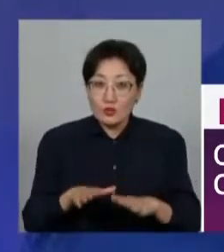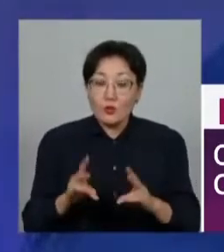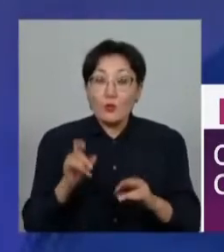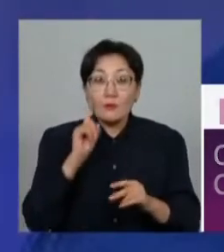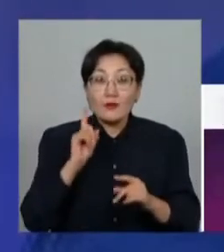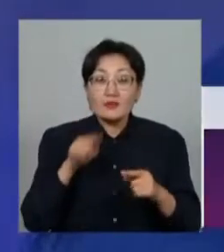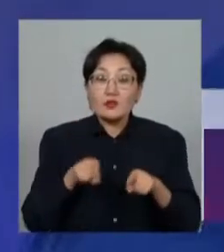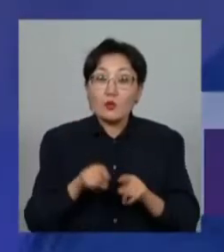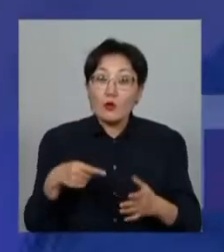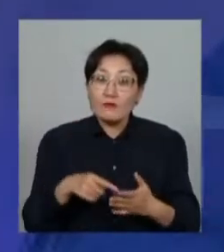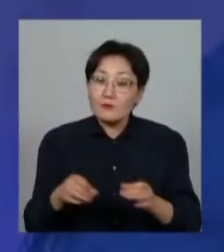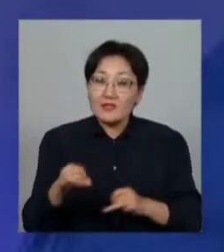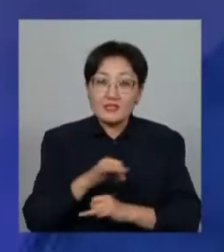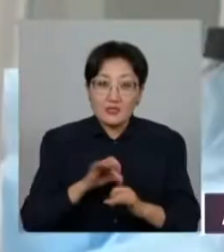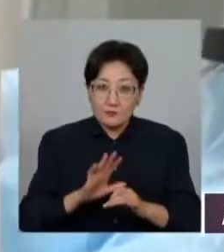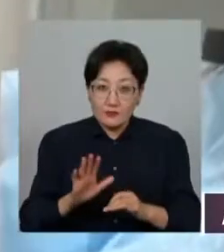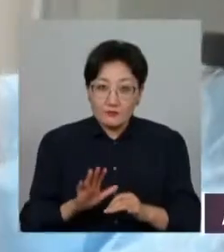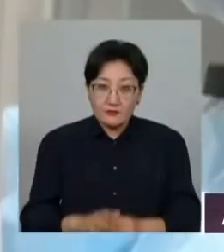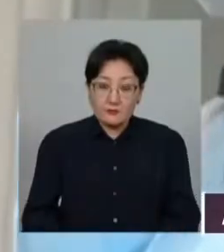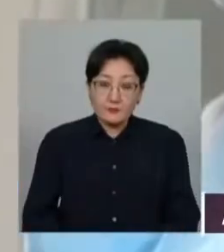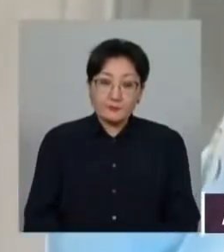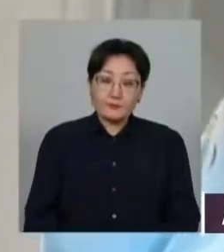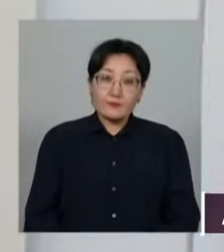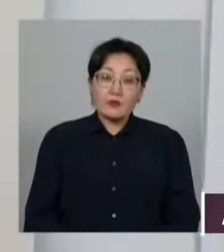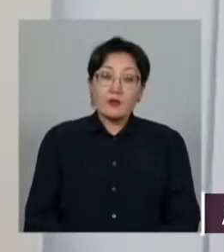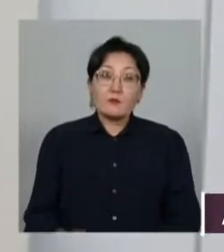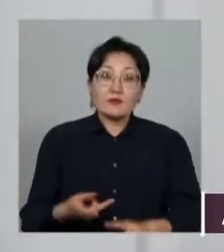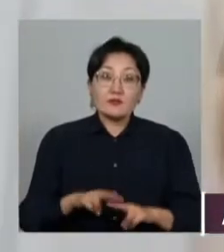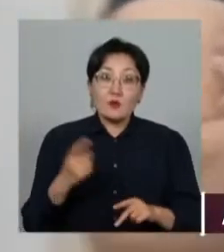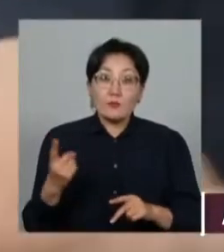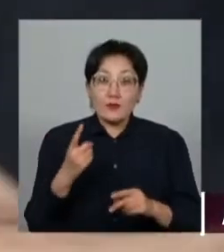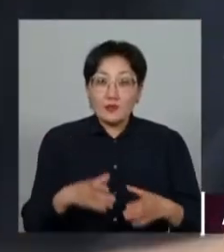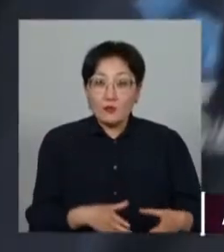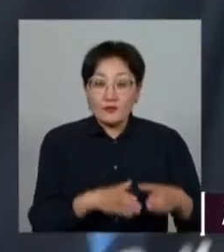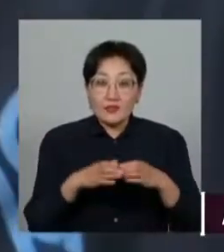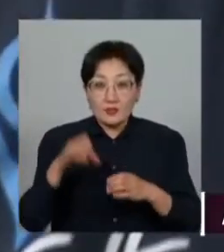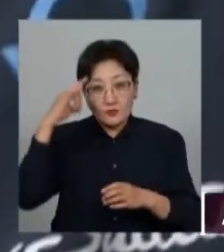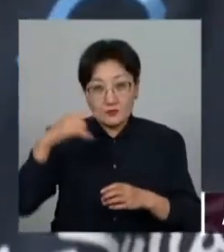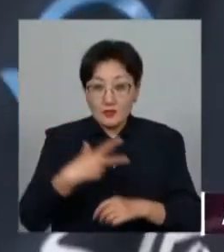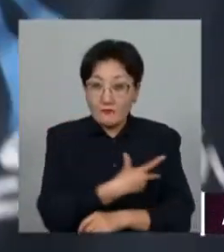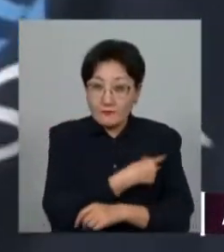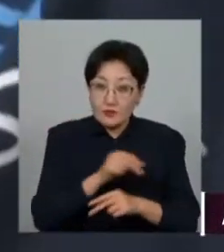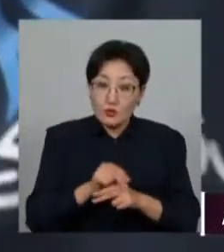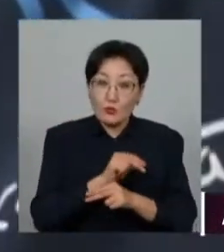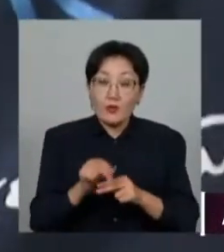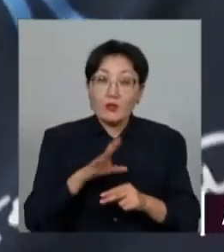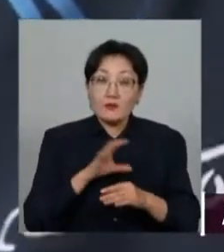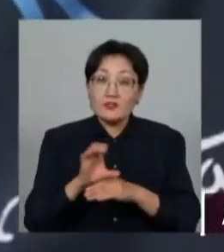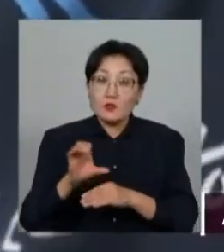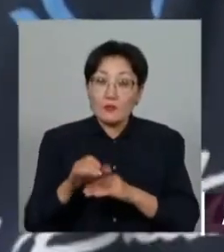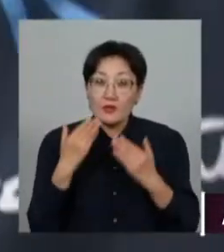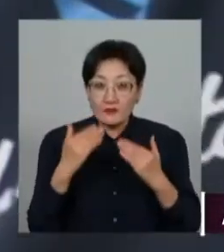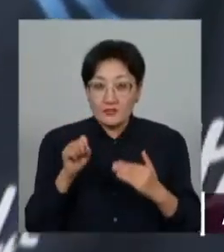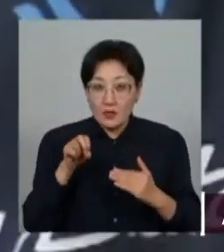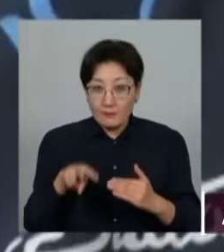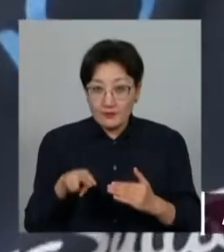пока такой вопрос не рассматривается. При этом первую партию казахстанской вакцины против коронавируса выпустят в конце